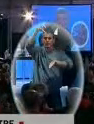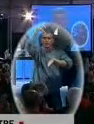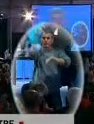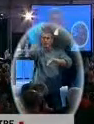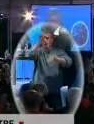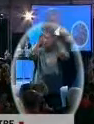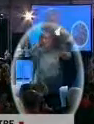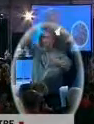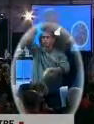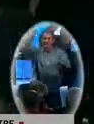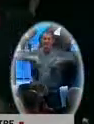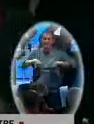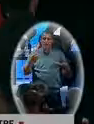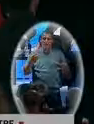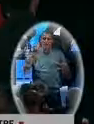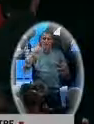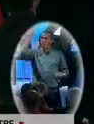Comment, enfin,